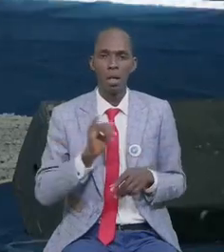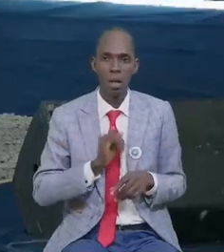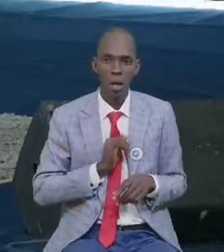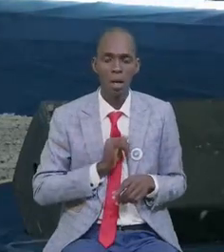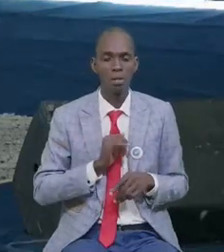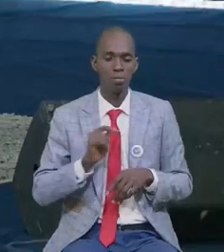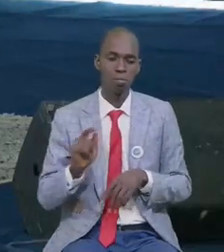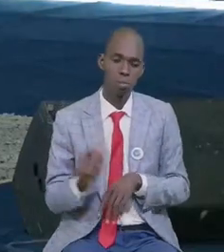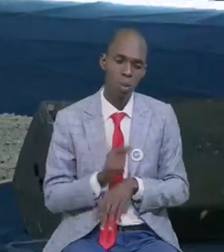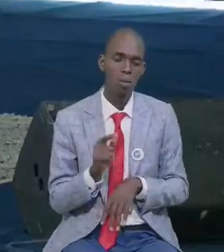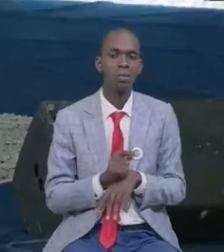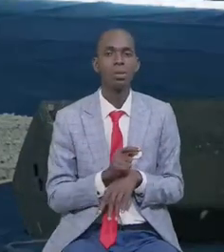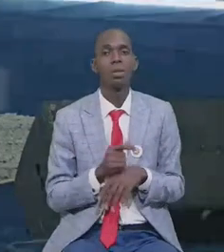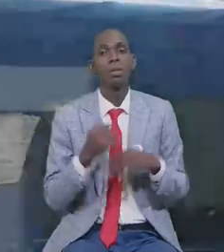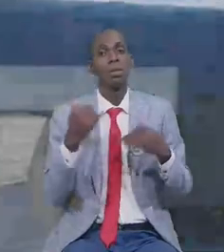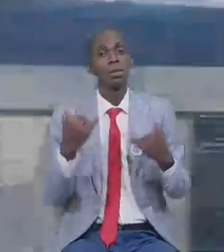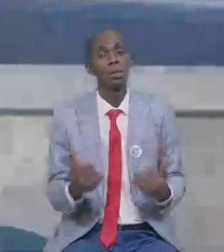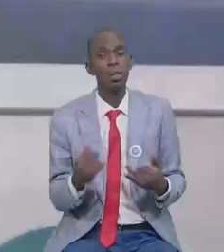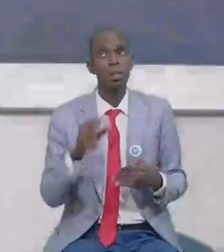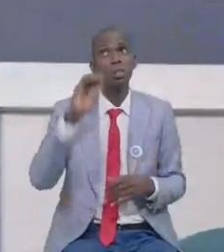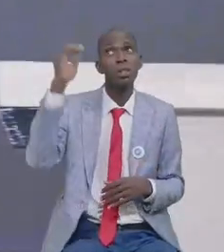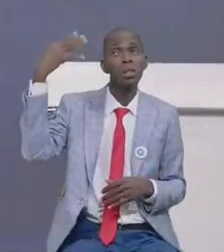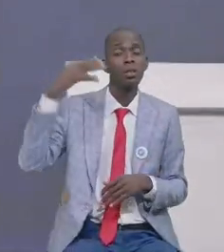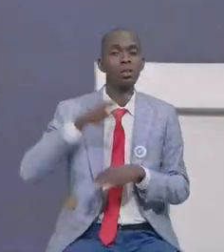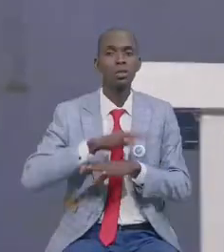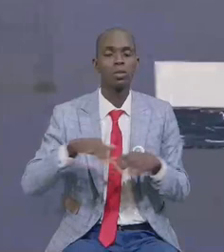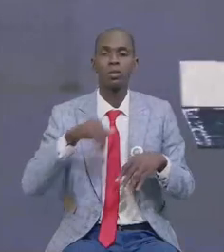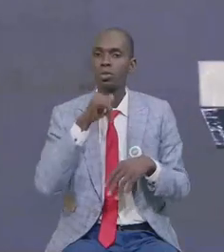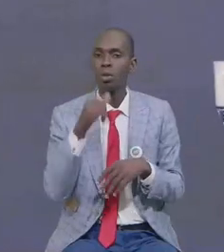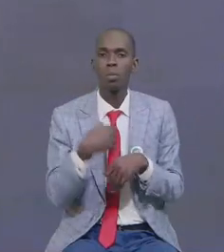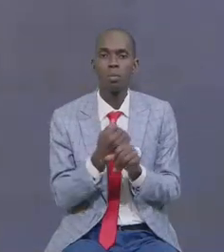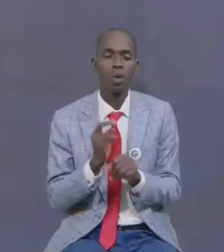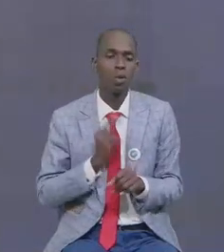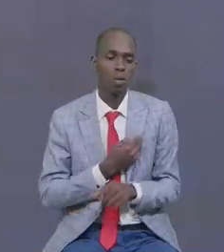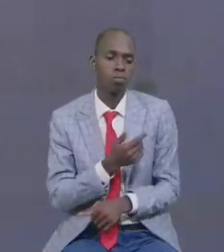j'ai travaillé. La grâce ne nous rend pas paresseux,